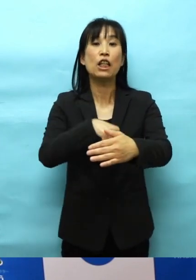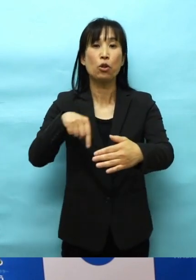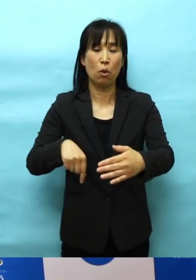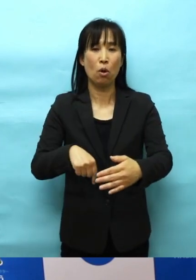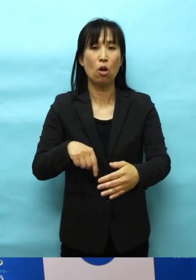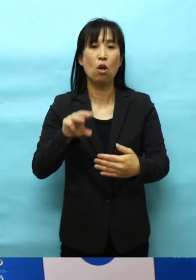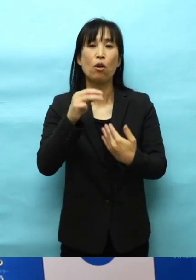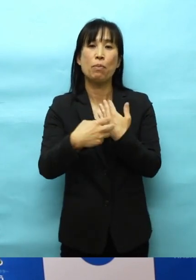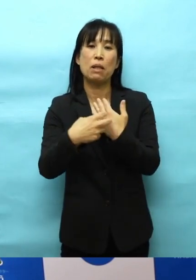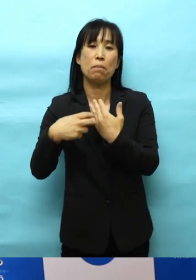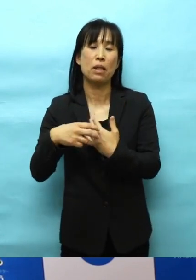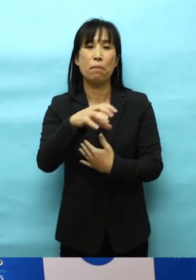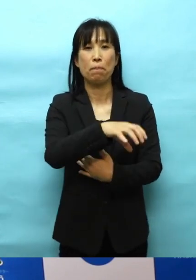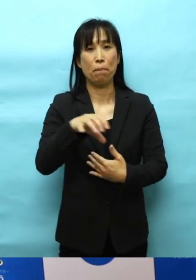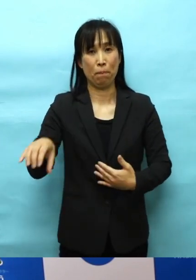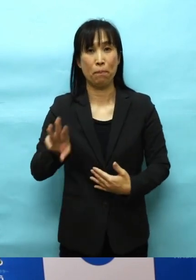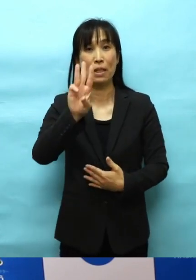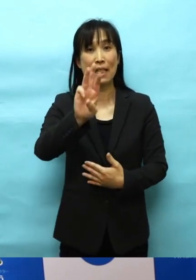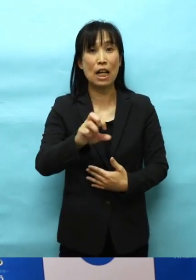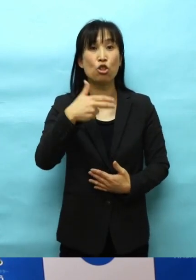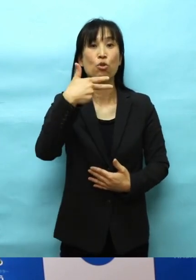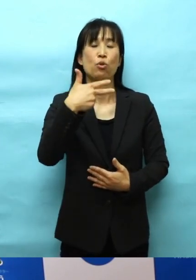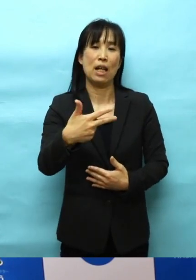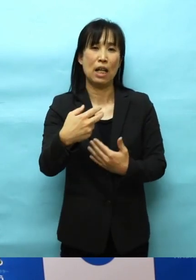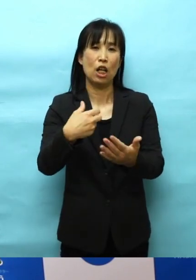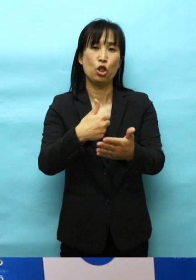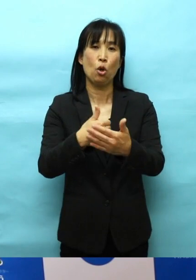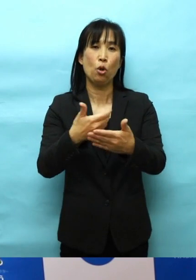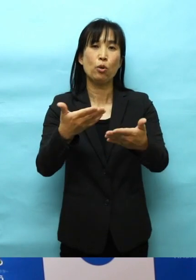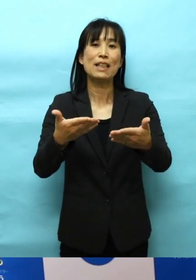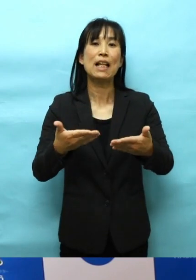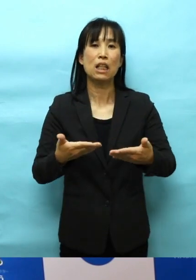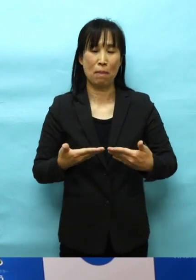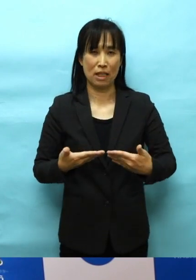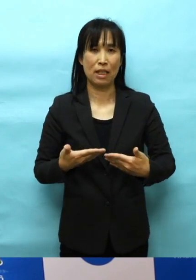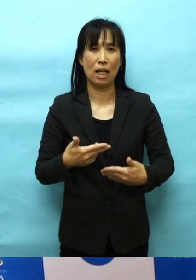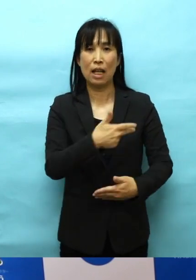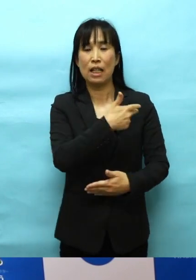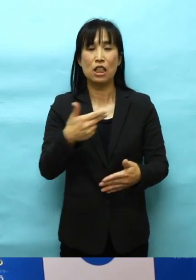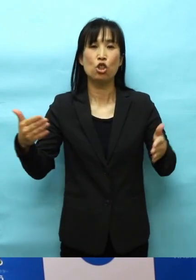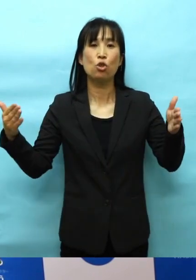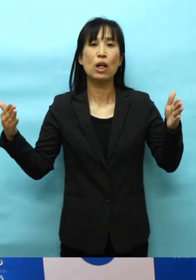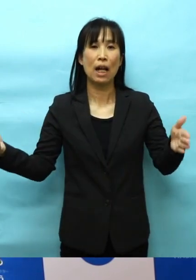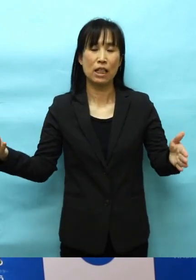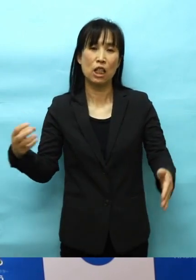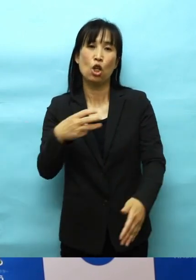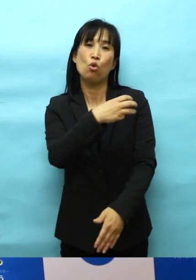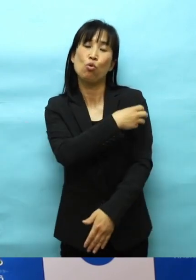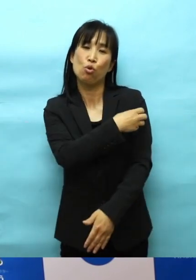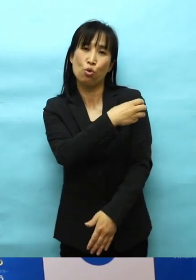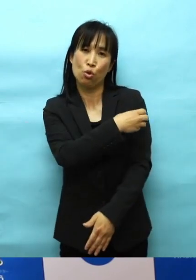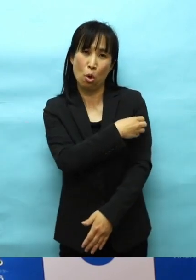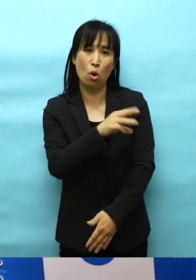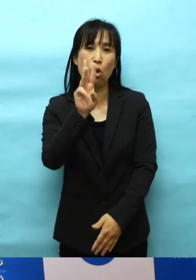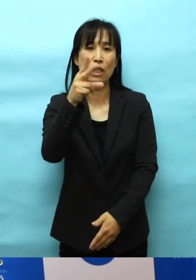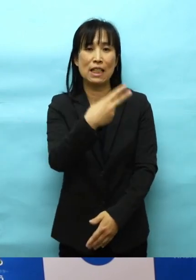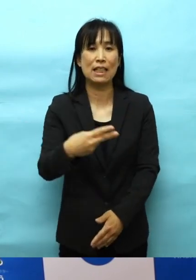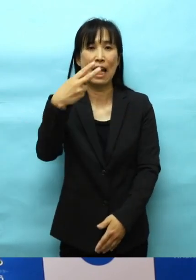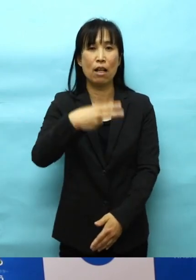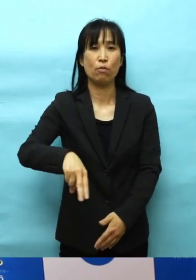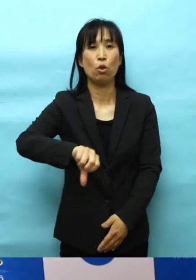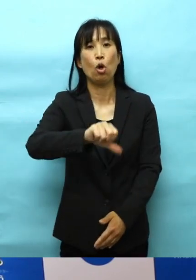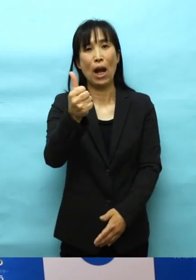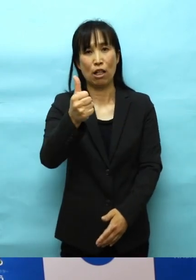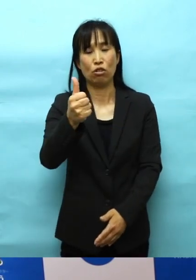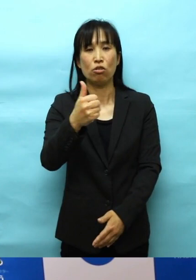内37の医療機関にご協力いただけることとなり、1週間あたり約